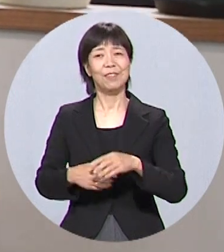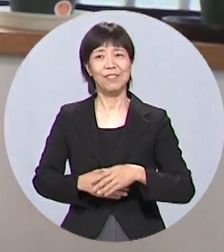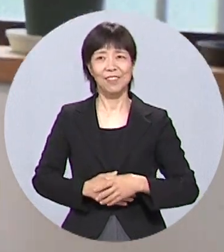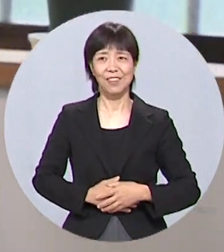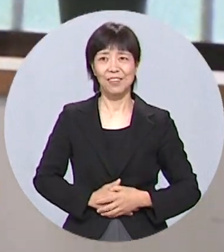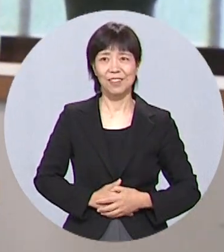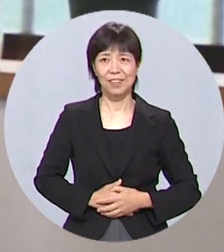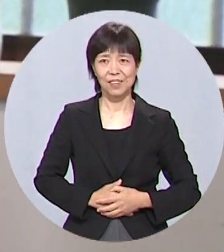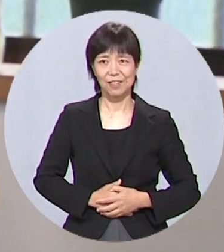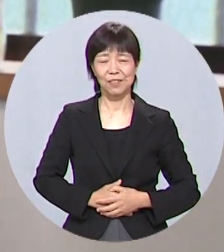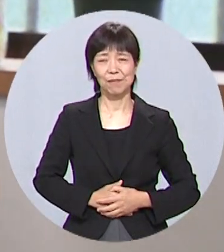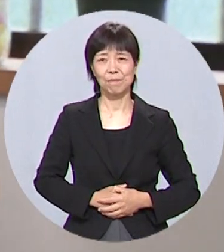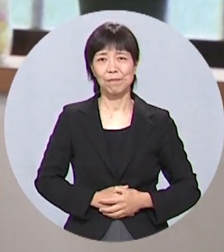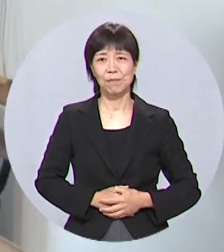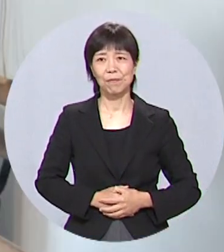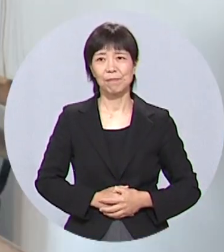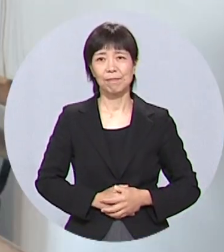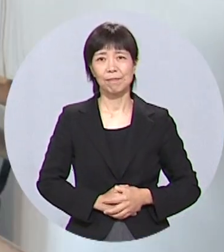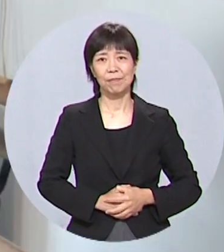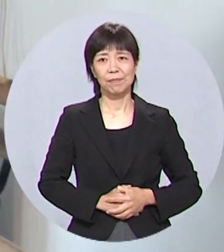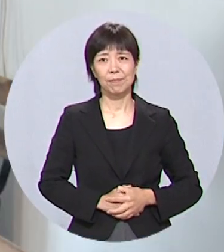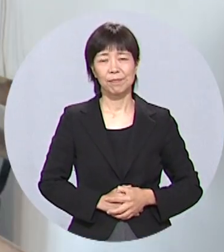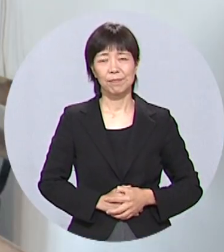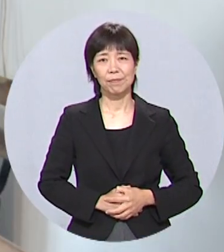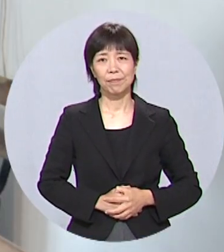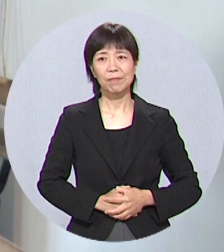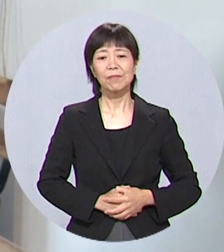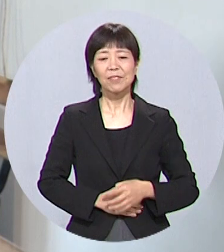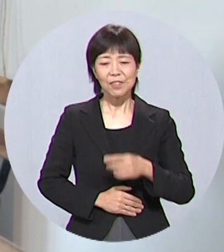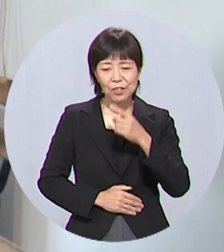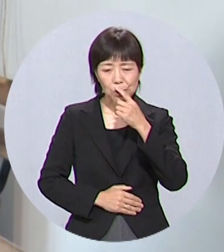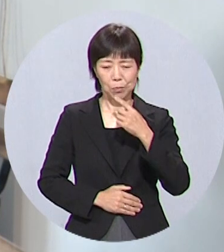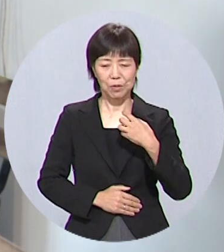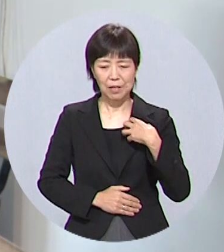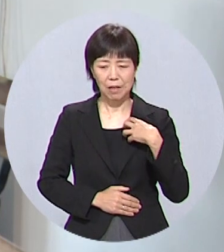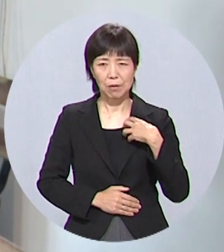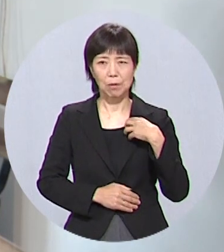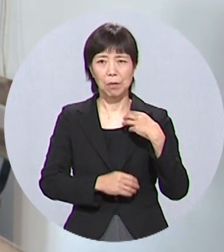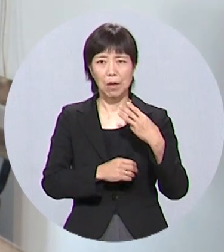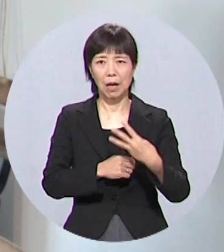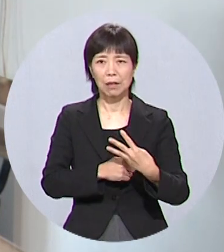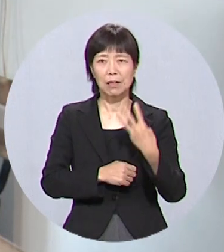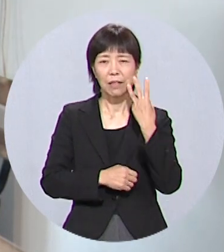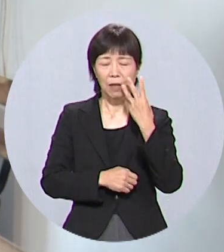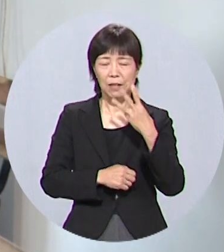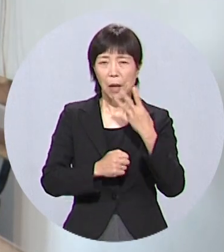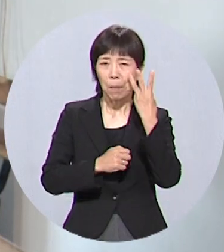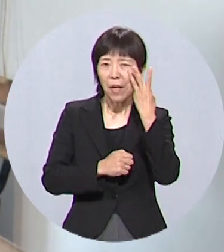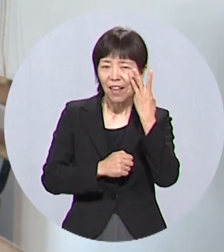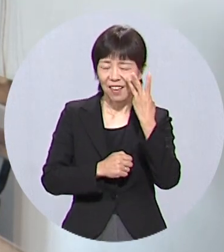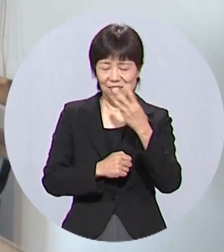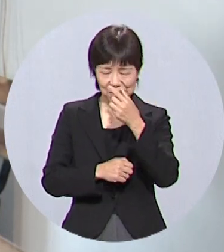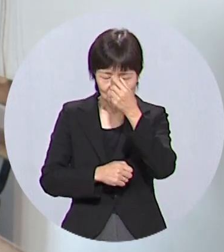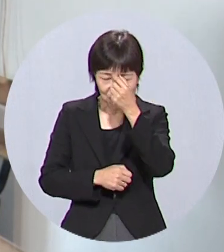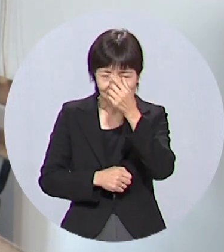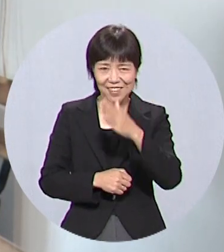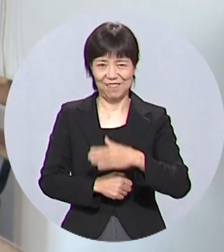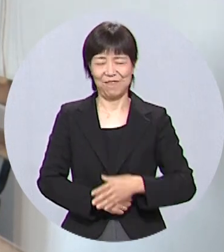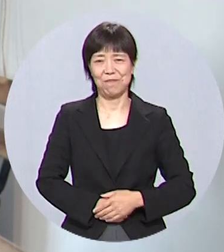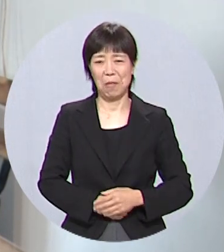ます。 築年数の味でした。まだあのロケ3回目なので、甘めに見ていただいて。